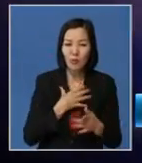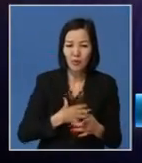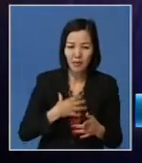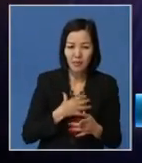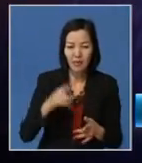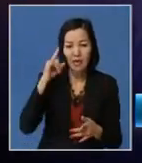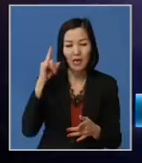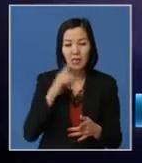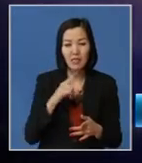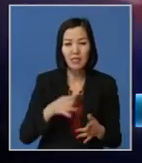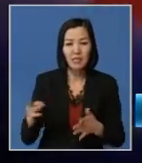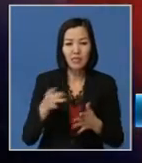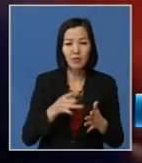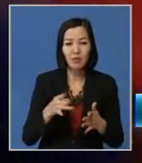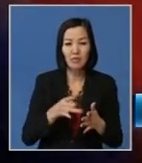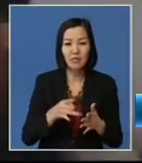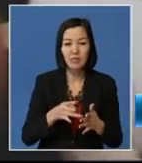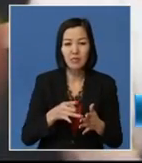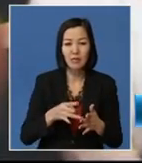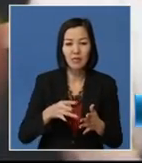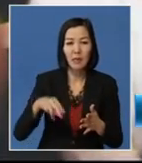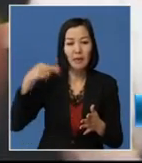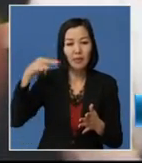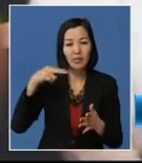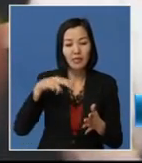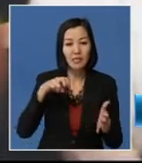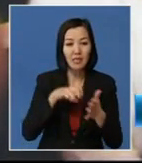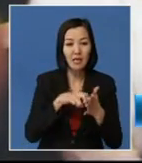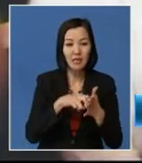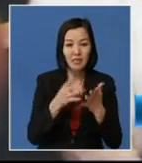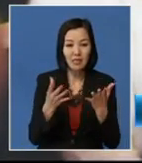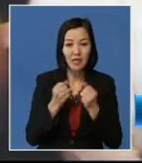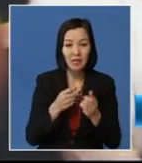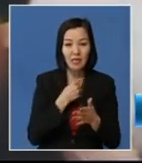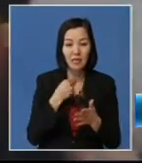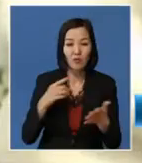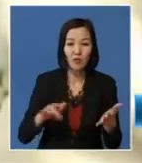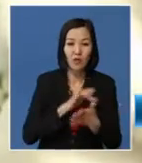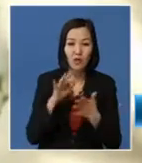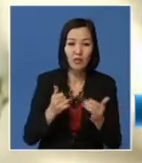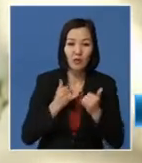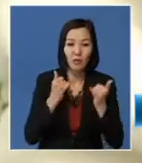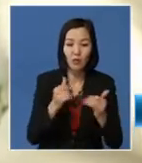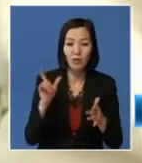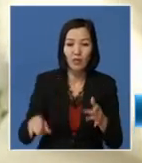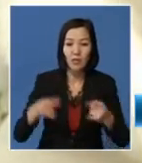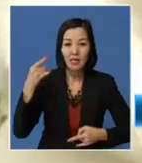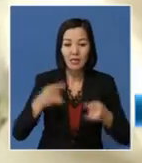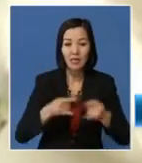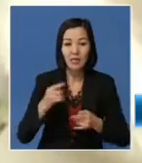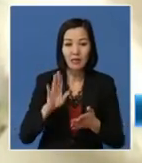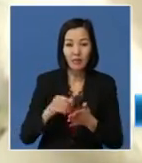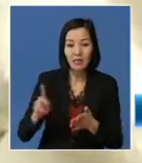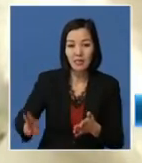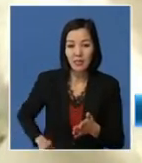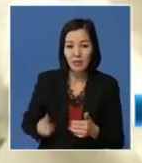Қазақстан Республикасы құрмет грамотасының елбасы алғыс хаттарының иегері, Талдықорған қаласының құрметті азаматы. Телеарна бас директорының